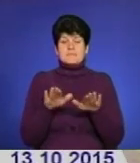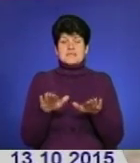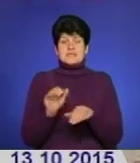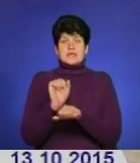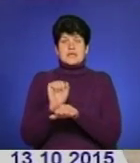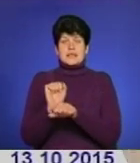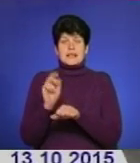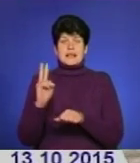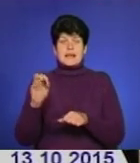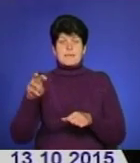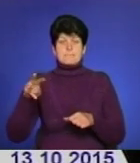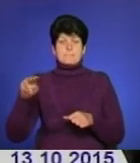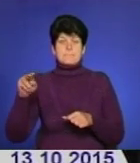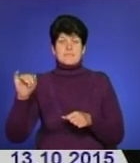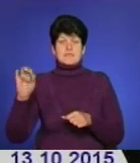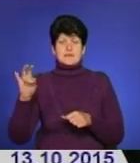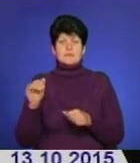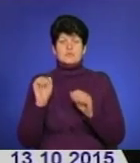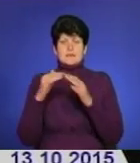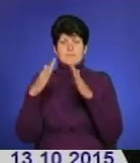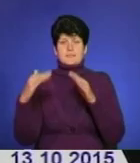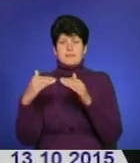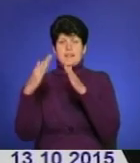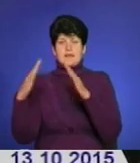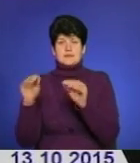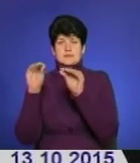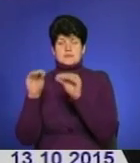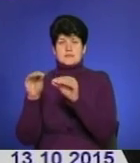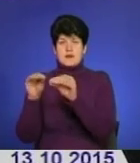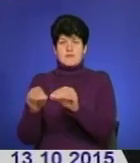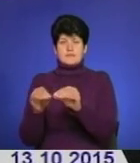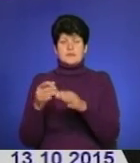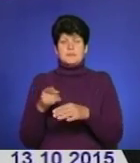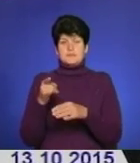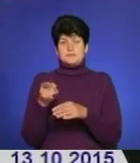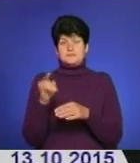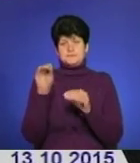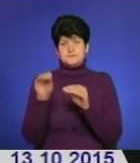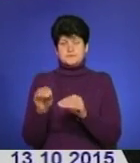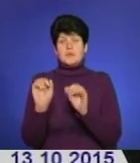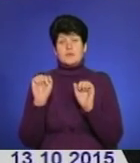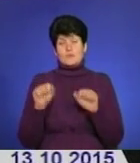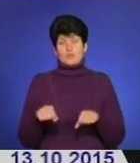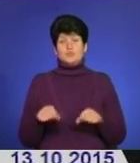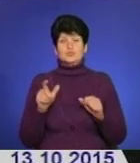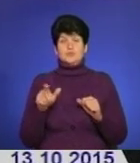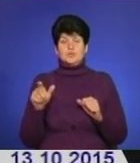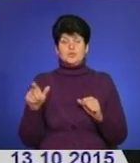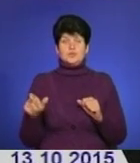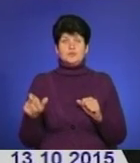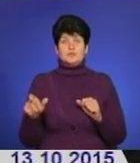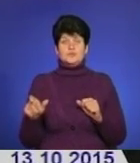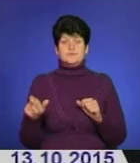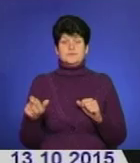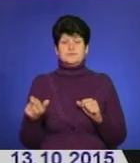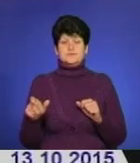де під'їжджають зараз багато такі палатки, можна ставити машинами, під'їжджають, струм під'єднується і можуть жити люди в